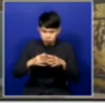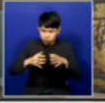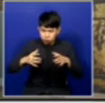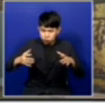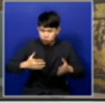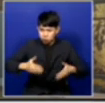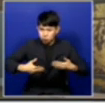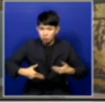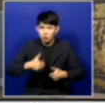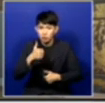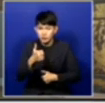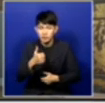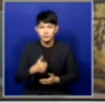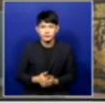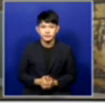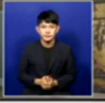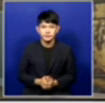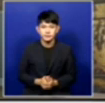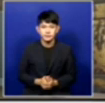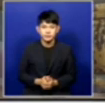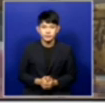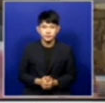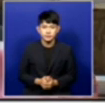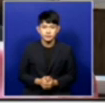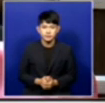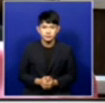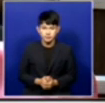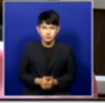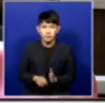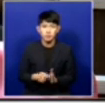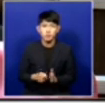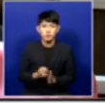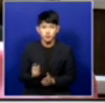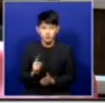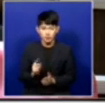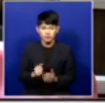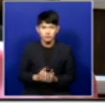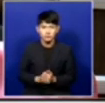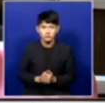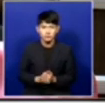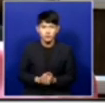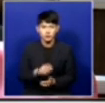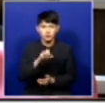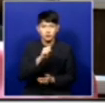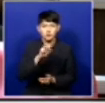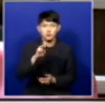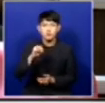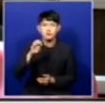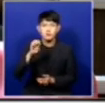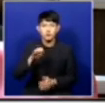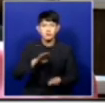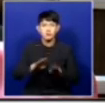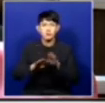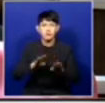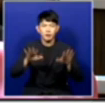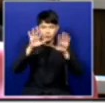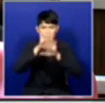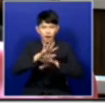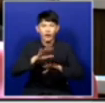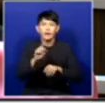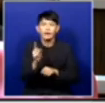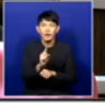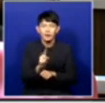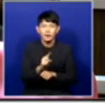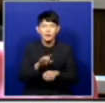SME ขอสไลด์ลงเลยครับดังนั้นจะเห็นได้ว่าบทบาทของ SME นั้นเปรียบเสมือนสายเลือดที่ห